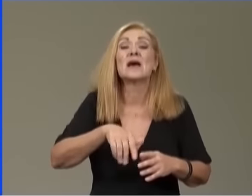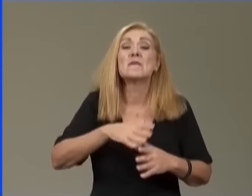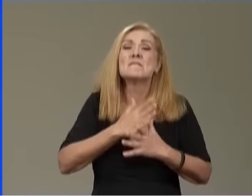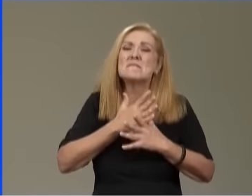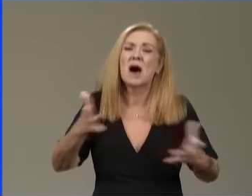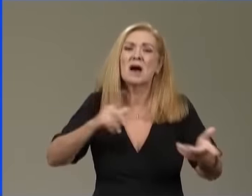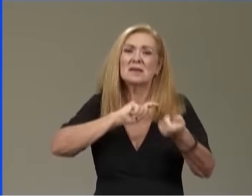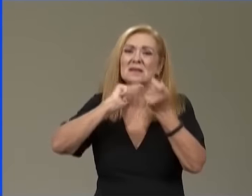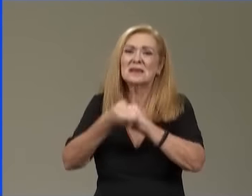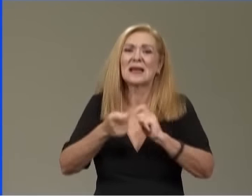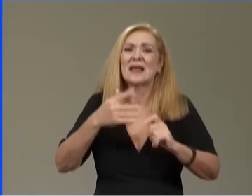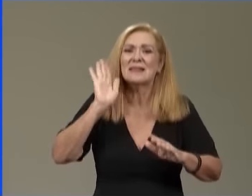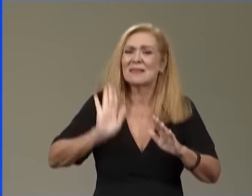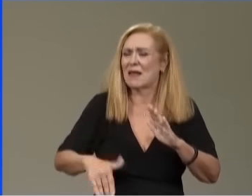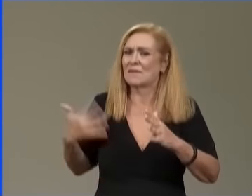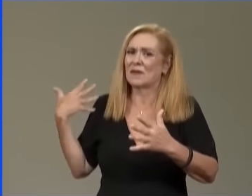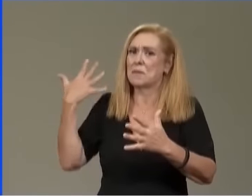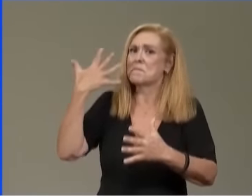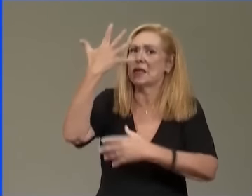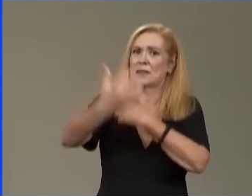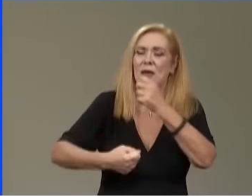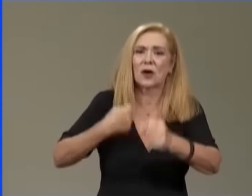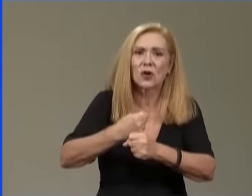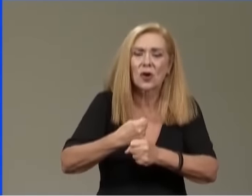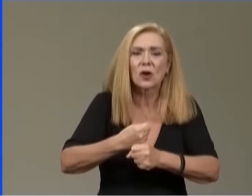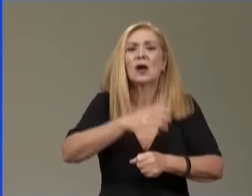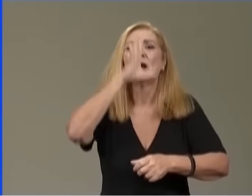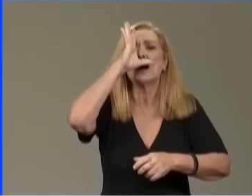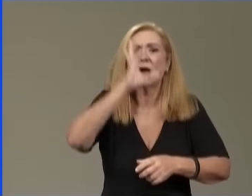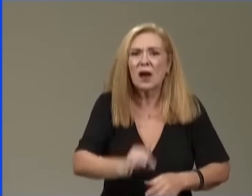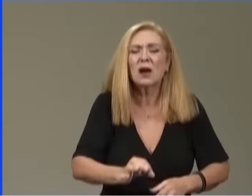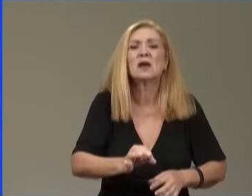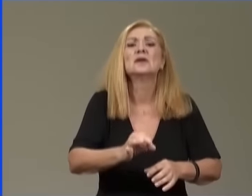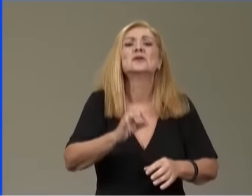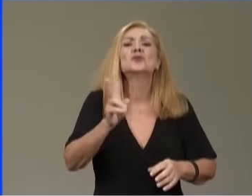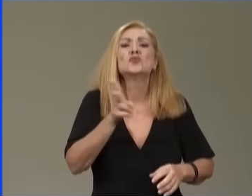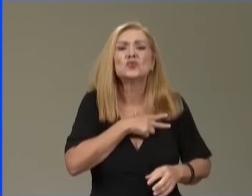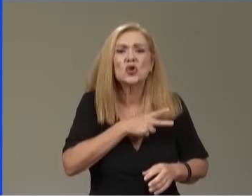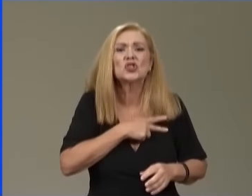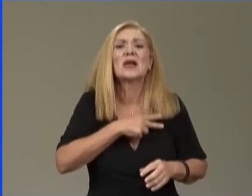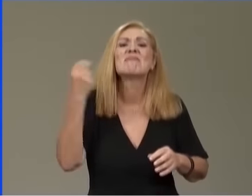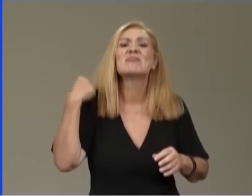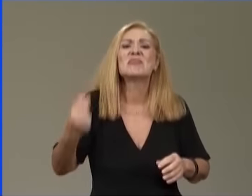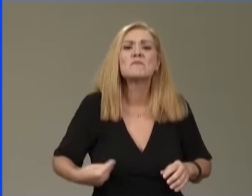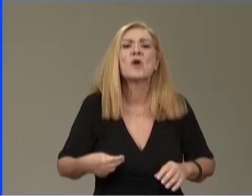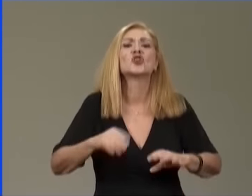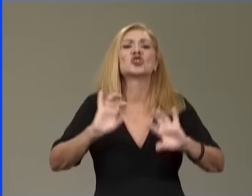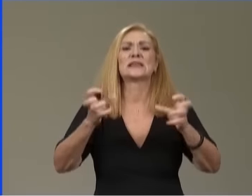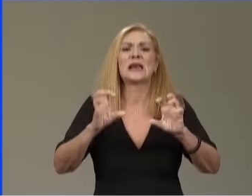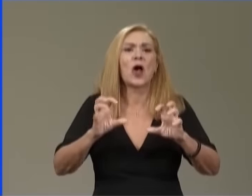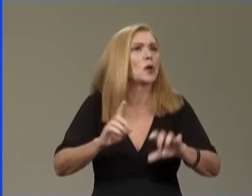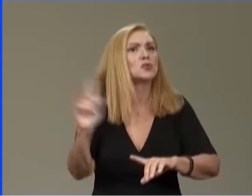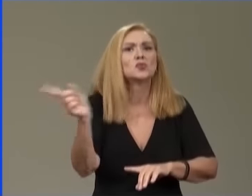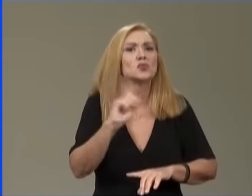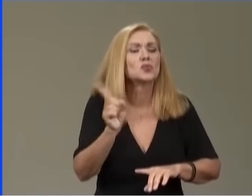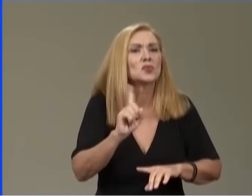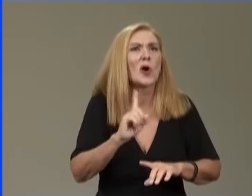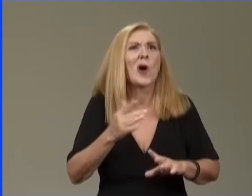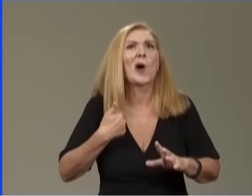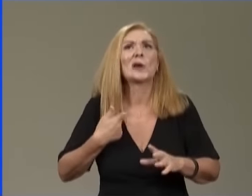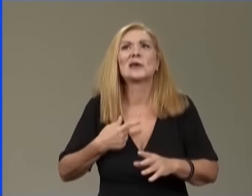τελευταίας πενταετίας, όπου έγινε μια πραγματικά αντικειμενική και ποιοτική δημόσια τηλεόραση και όχι ένα